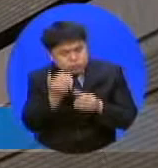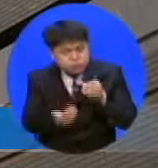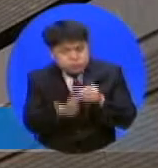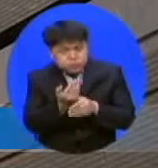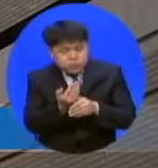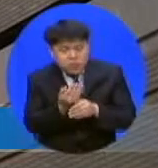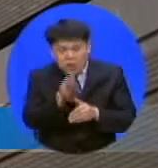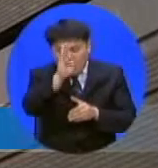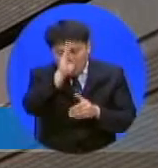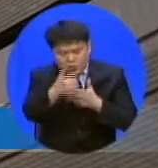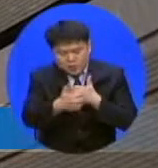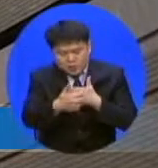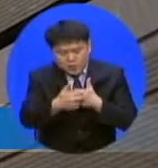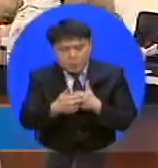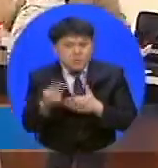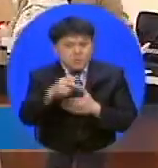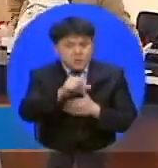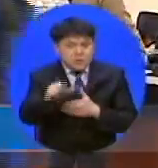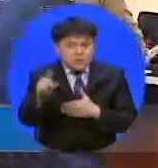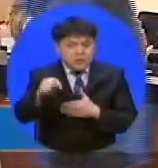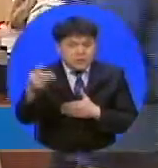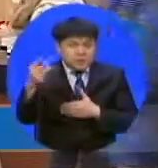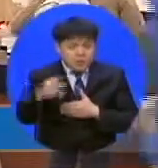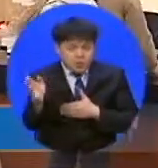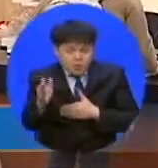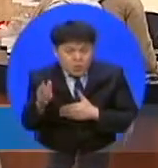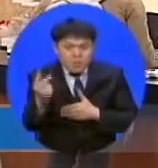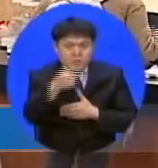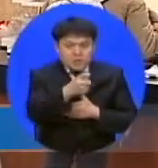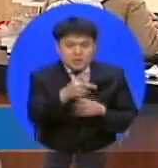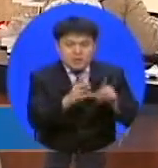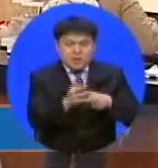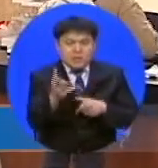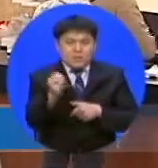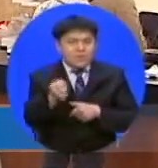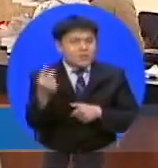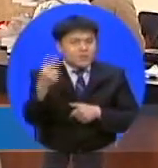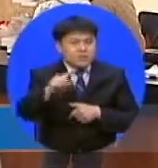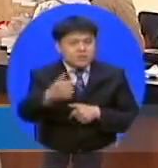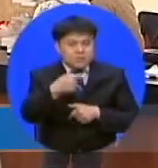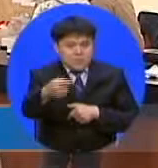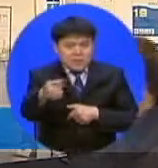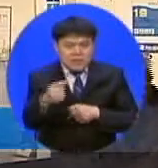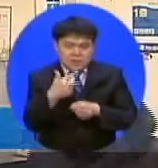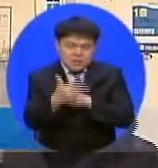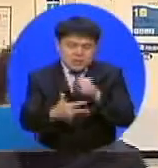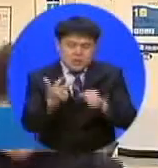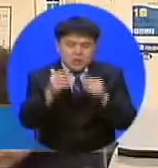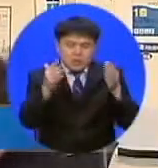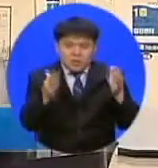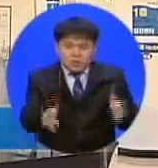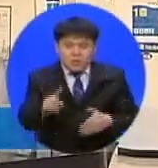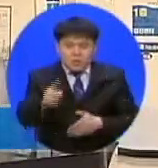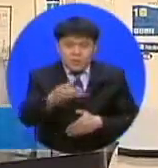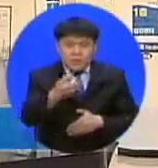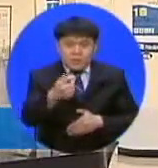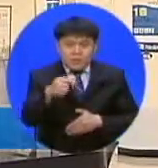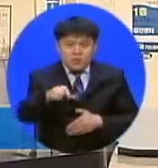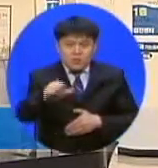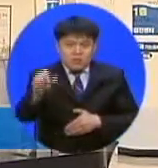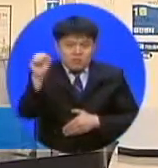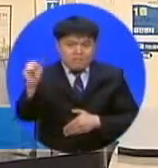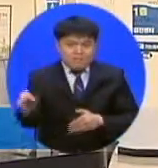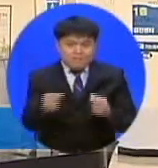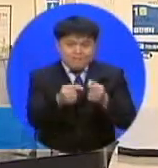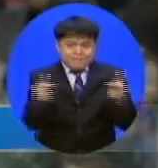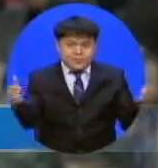2005년 13,786명에서 2011년 32,601명으로 최근 7년간 136.5%